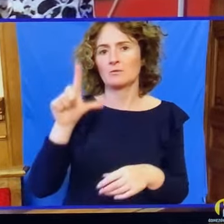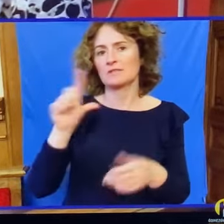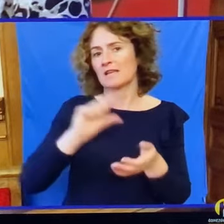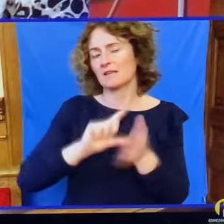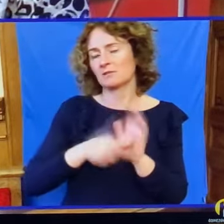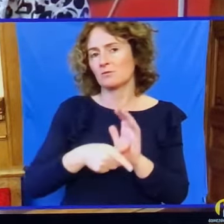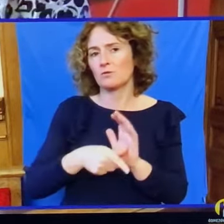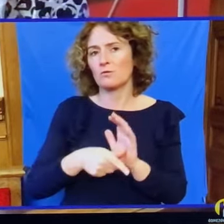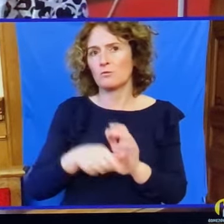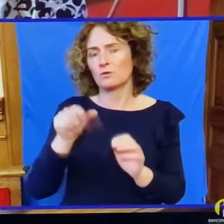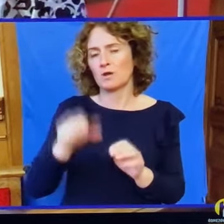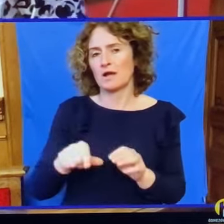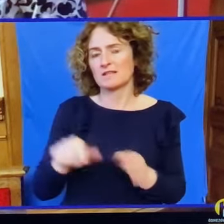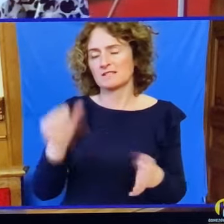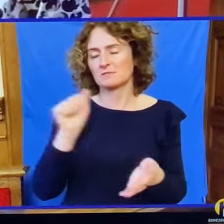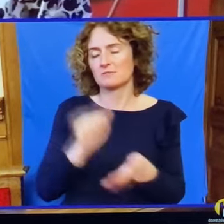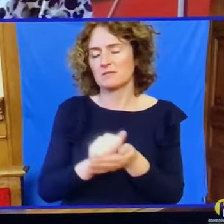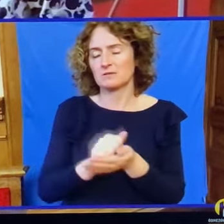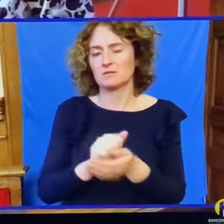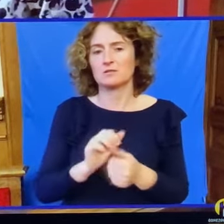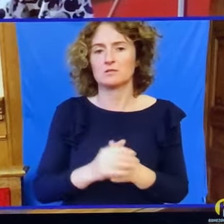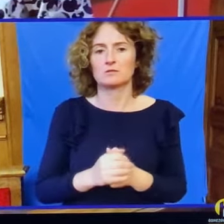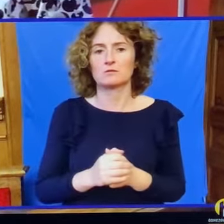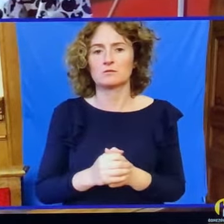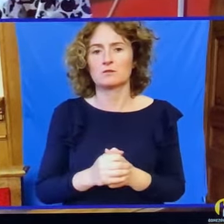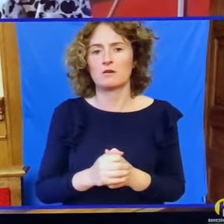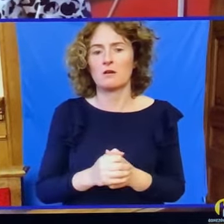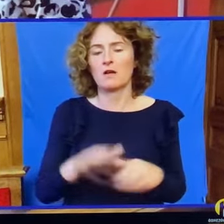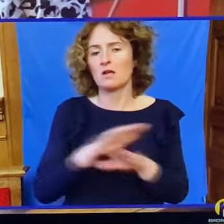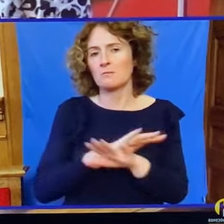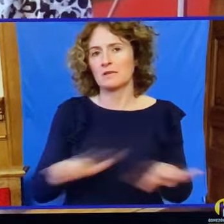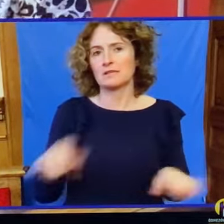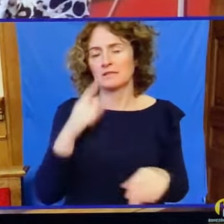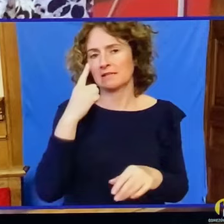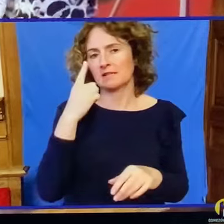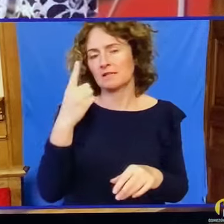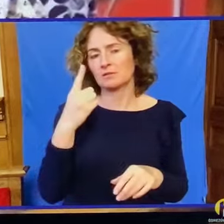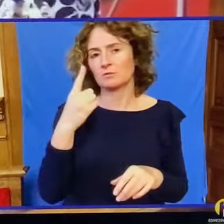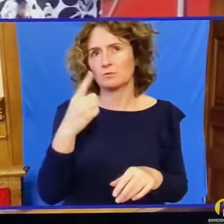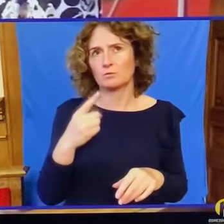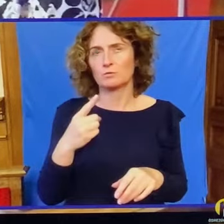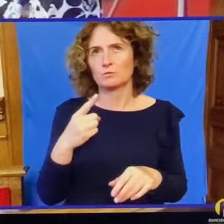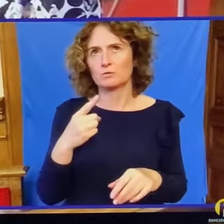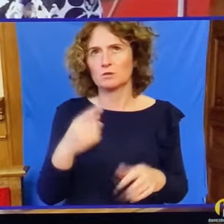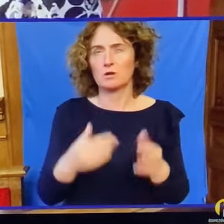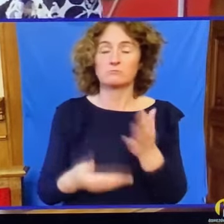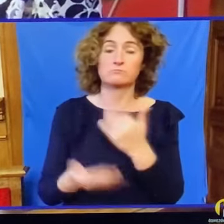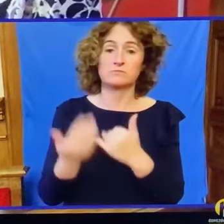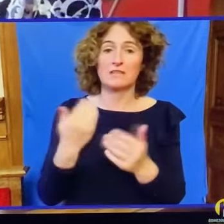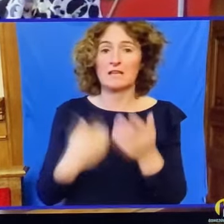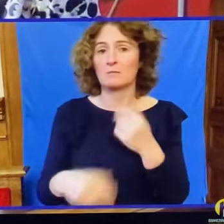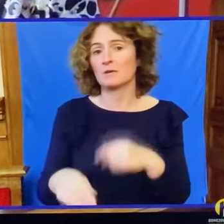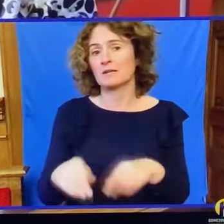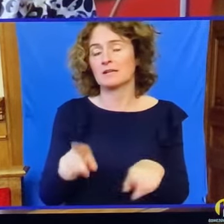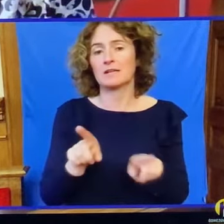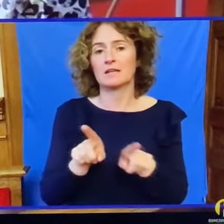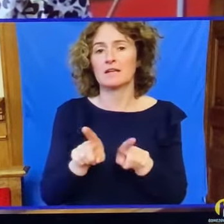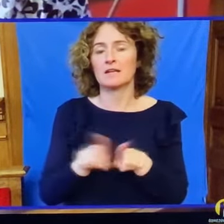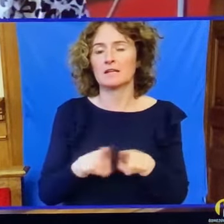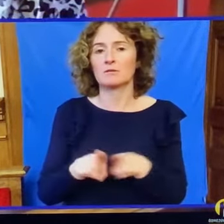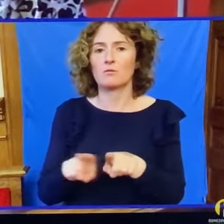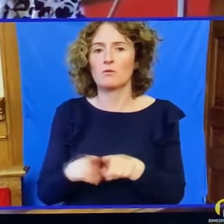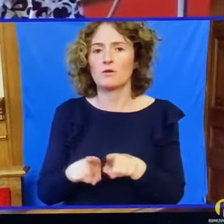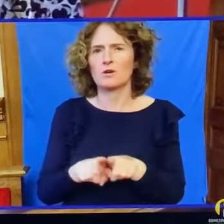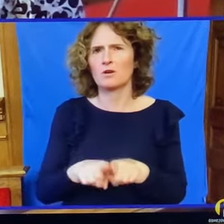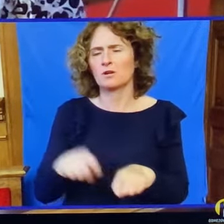itt. Mindannyian tudják, hogy nemrégen olyan felháborító fenyegetés érte a